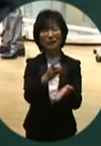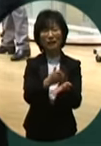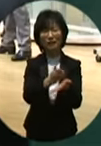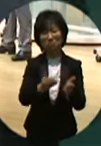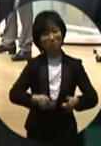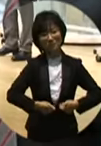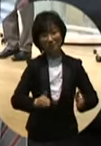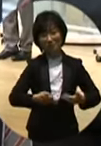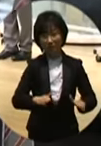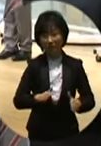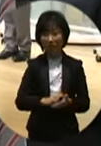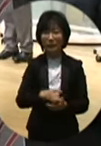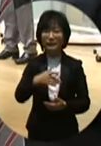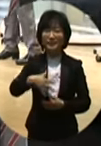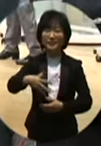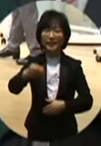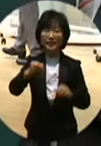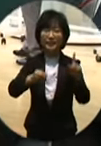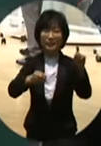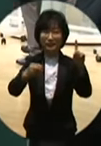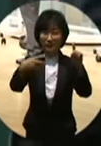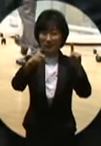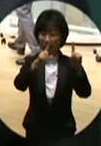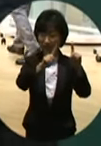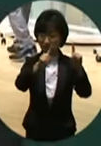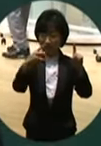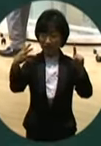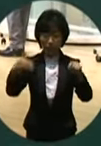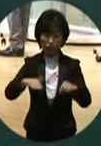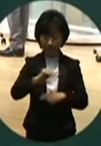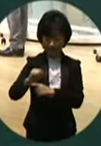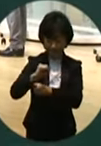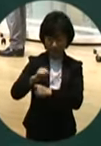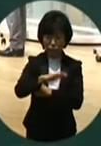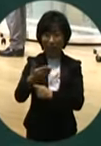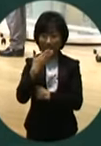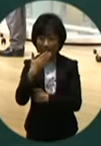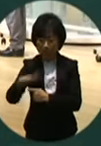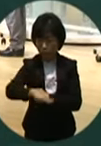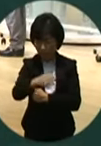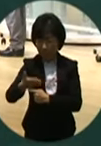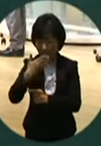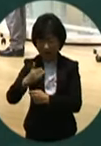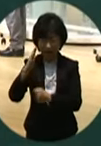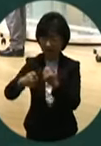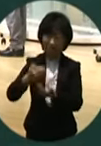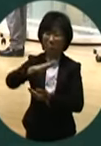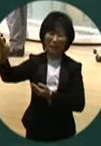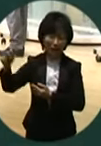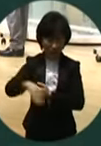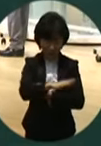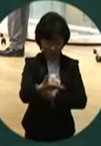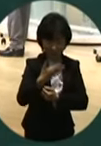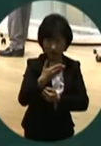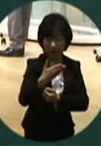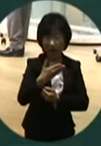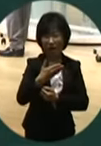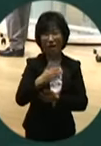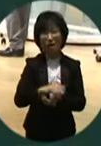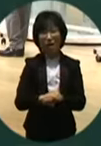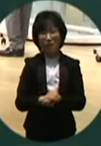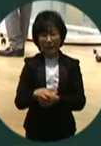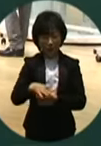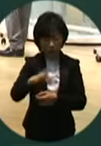saying it's okay even if you don't believe in God. 우리의 힘을 가지고 우리는 할 수 있다는 거예요. Because mankind with our own strength. 처음부터